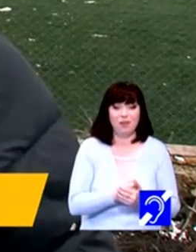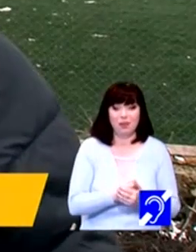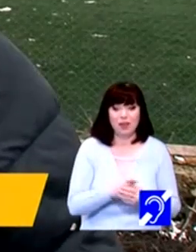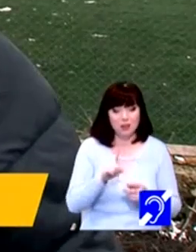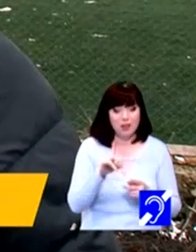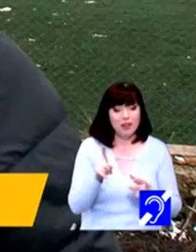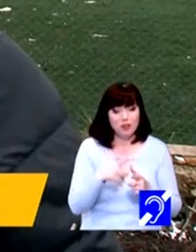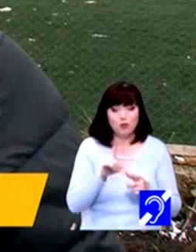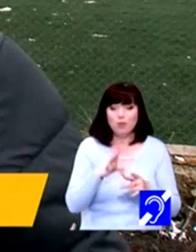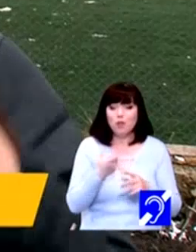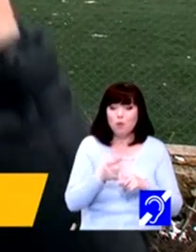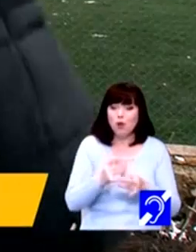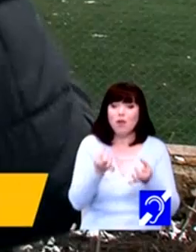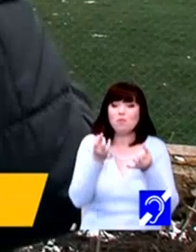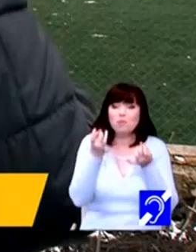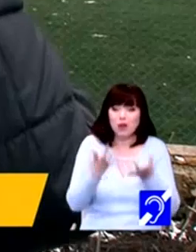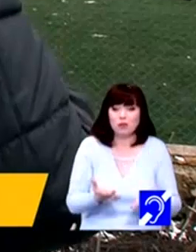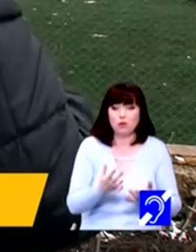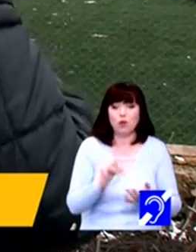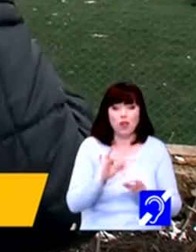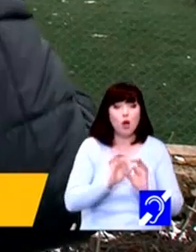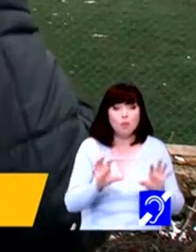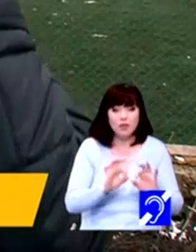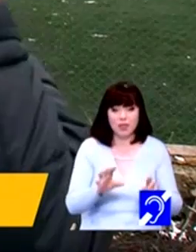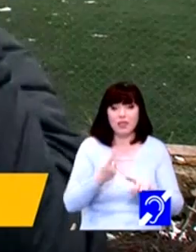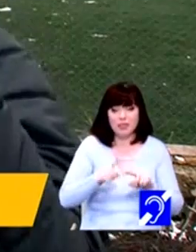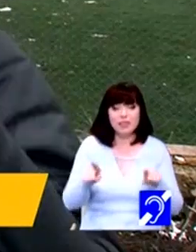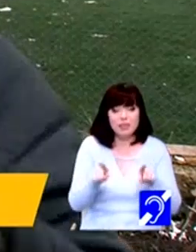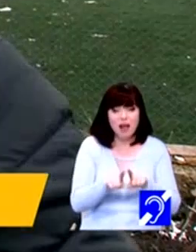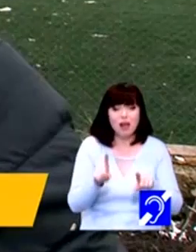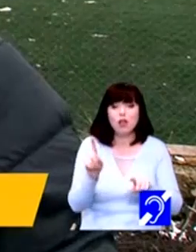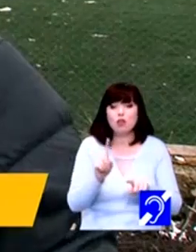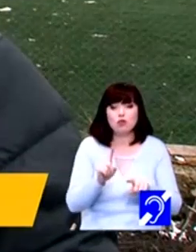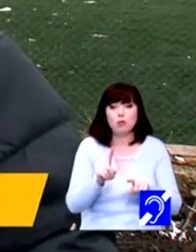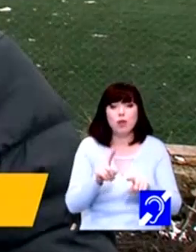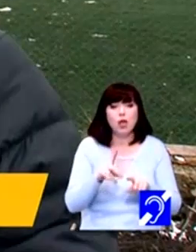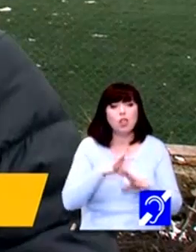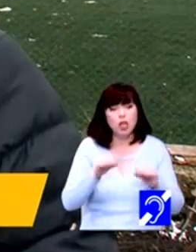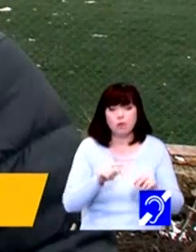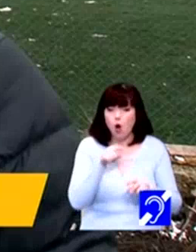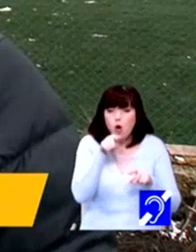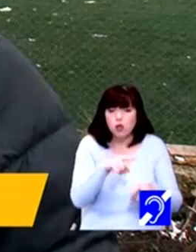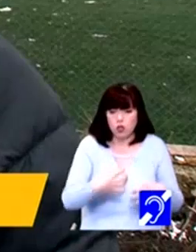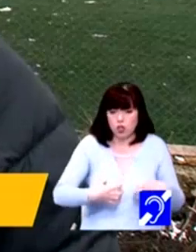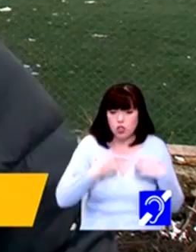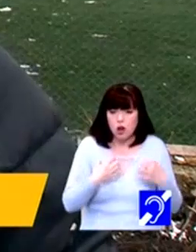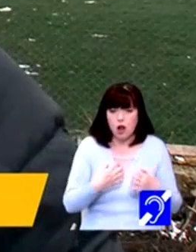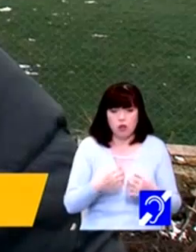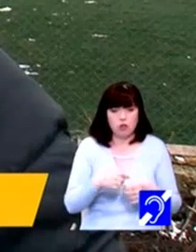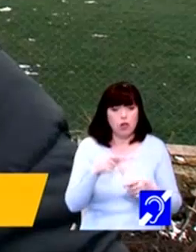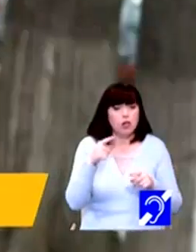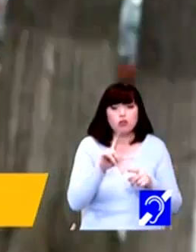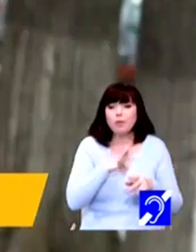recurgă la un limbaj cât mai delicat și să explice aceste lucruri fără a accentua sau a se focusa pe